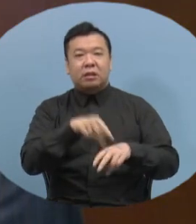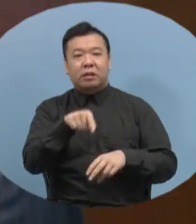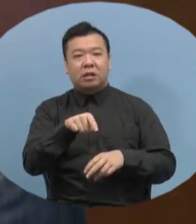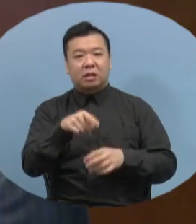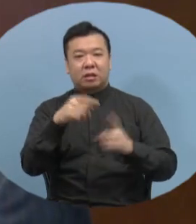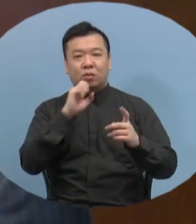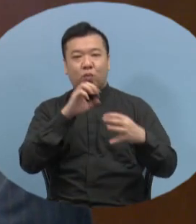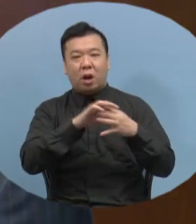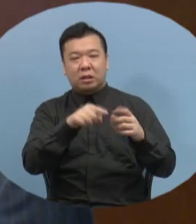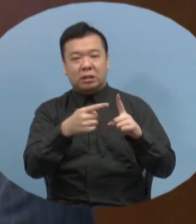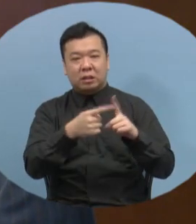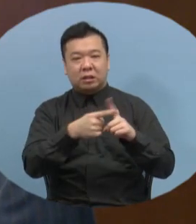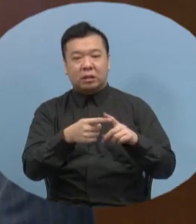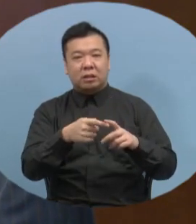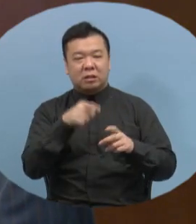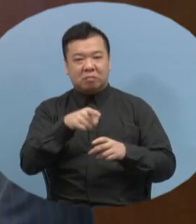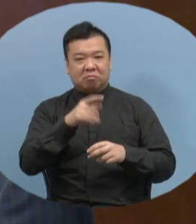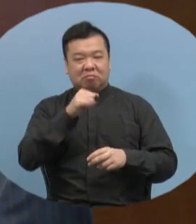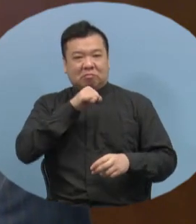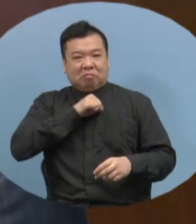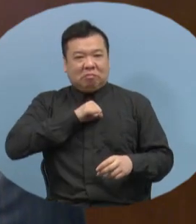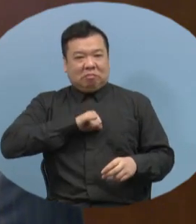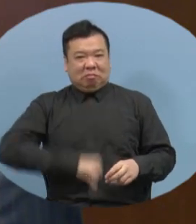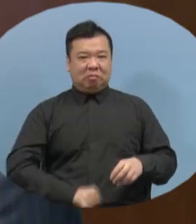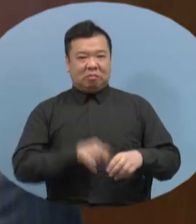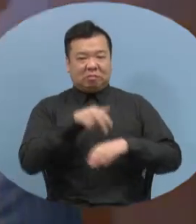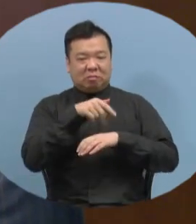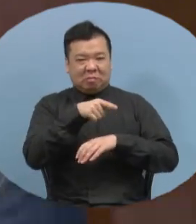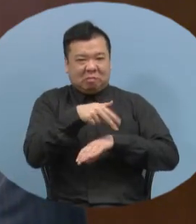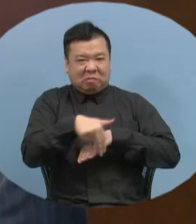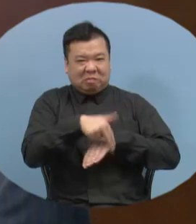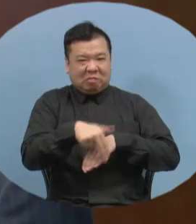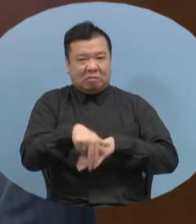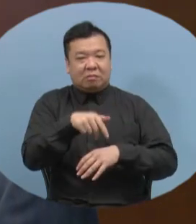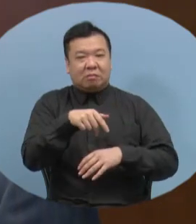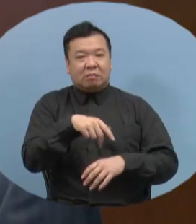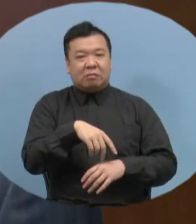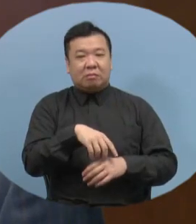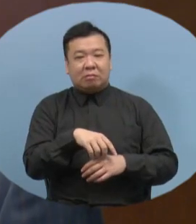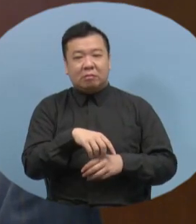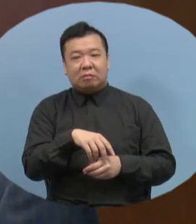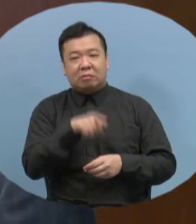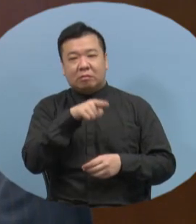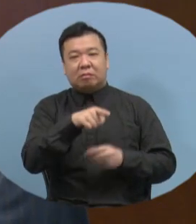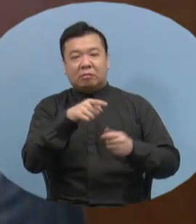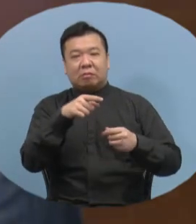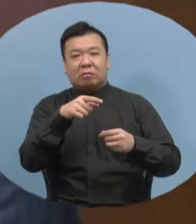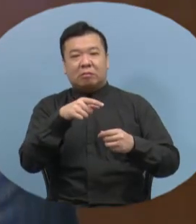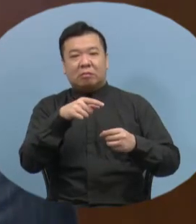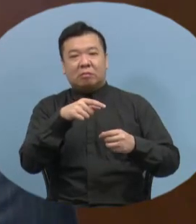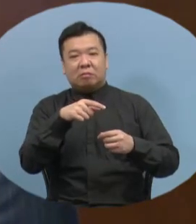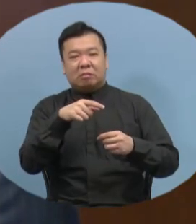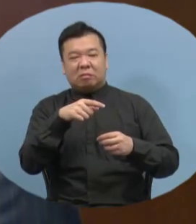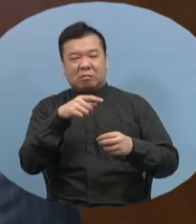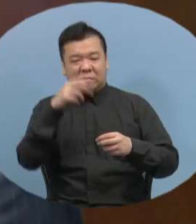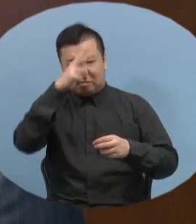涉案的人士是圖謀以一個歹毒的計劃去